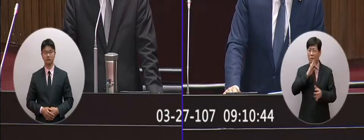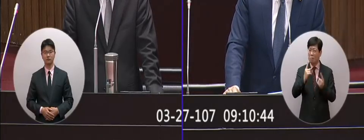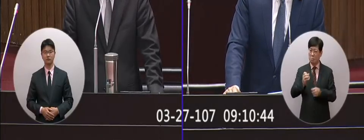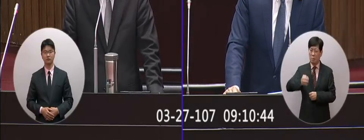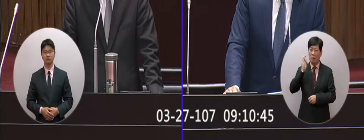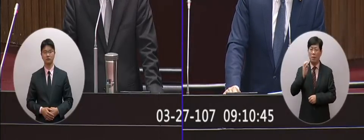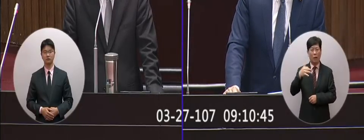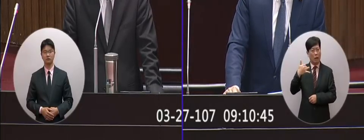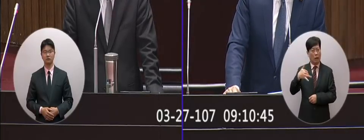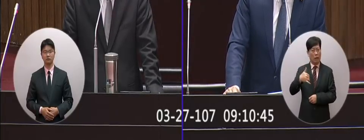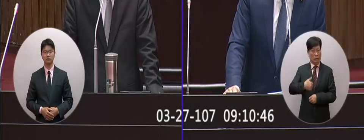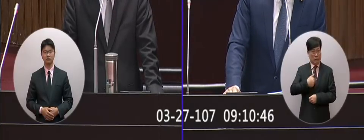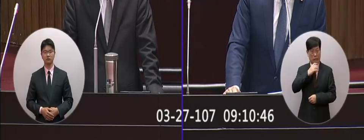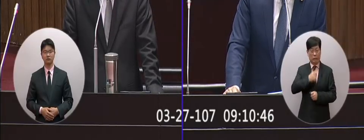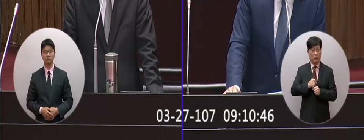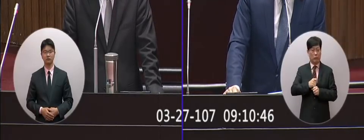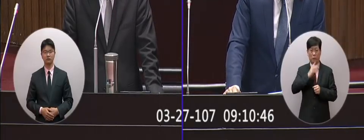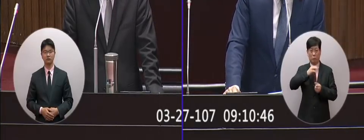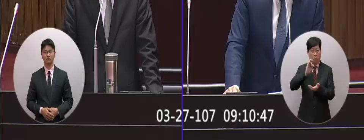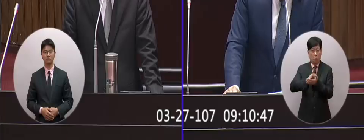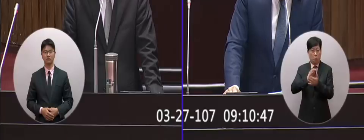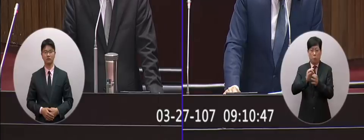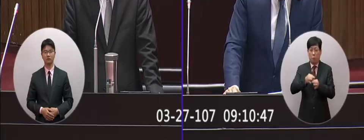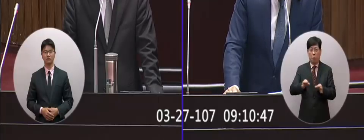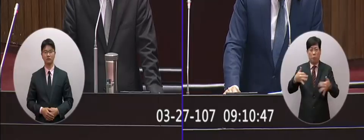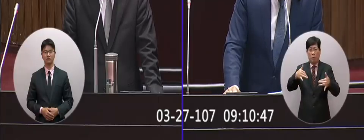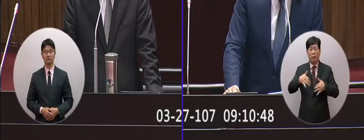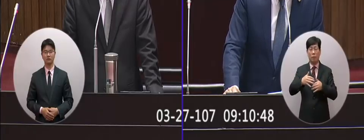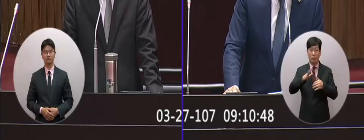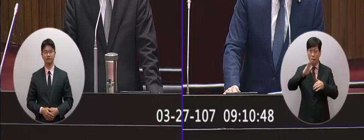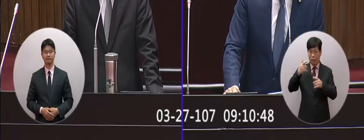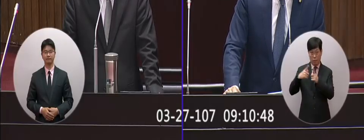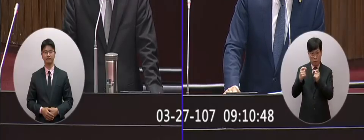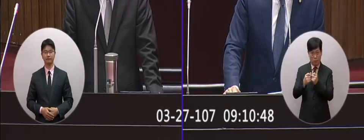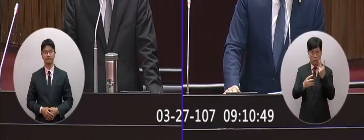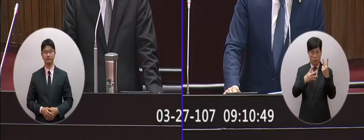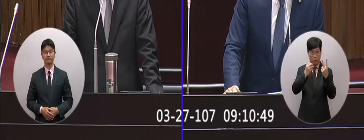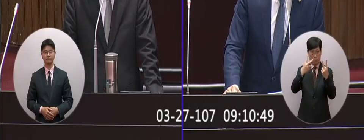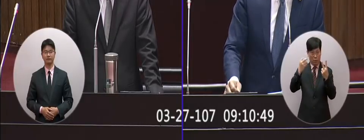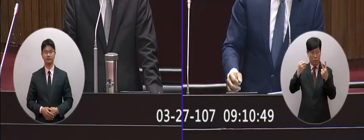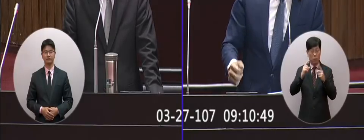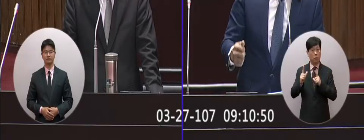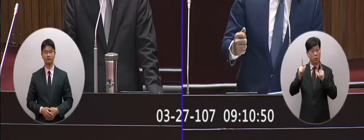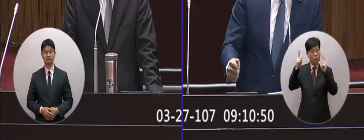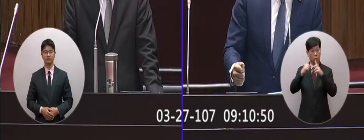可能比较贵，还没有到达了完全普及的情况。可是日本2020年的东京